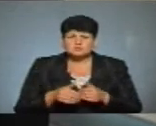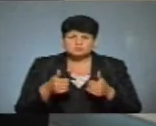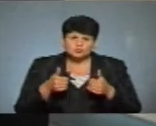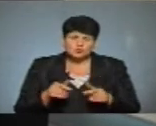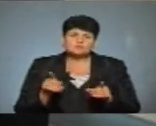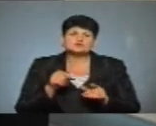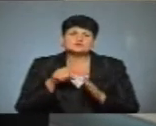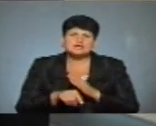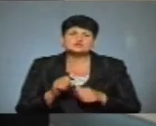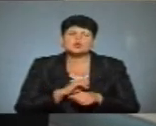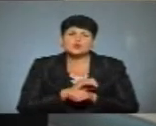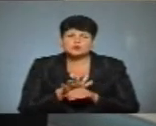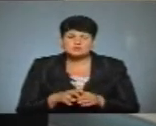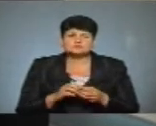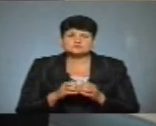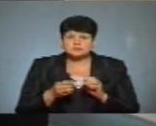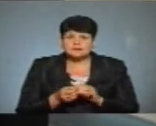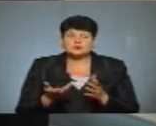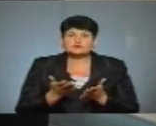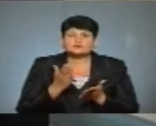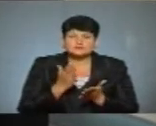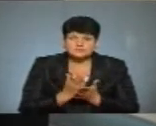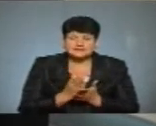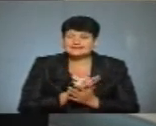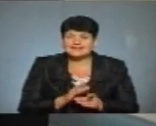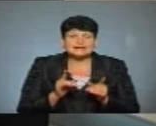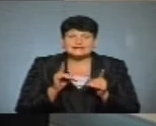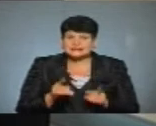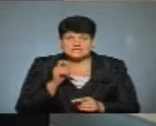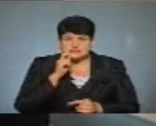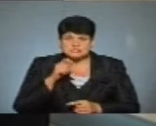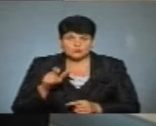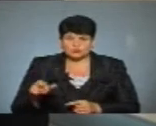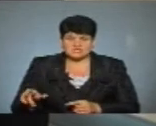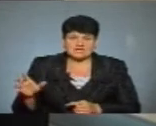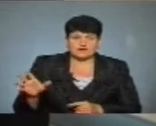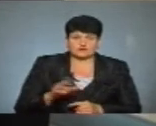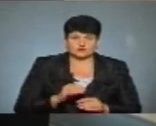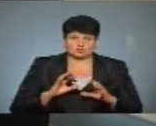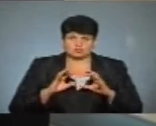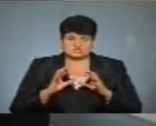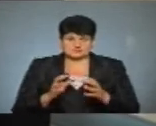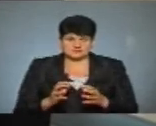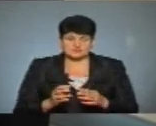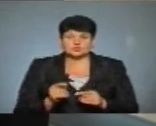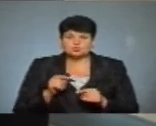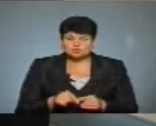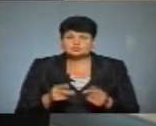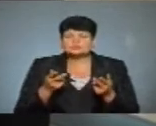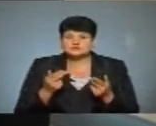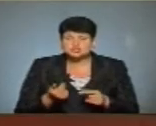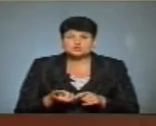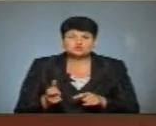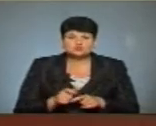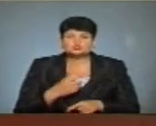таке коронавірус, яку загрозу він несе не лише українцям, а у всьому світі. І тому, звичайно, дуже